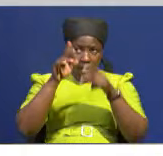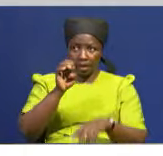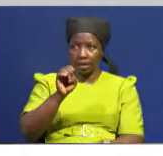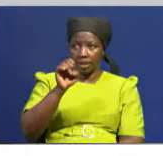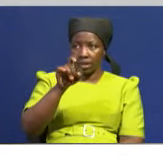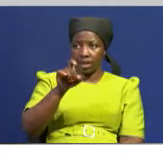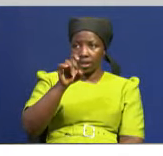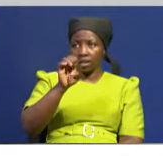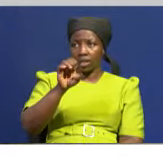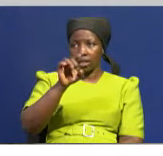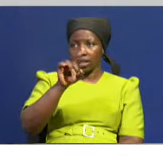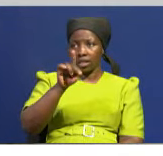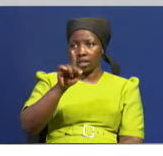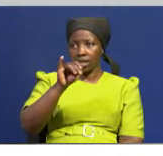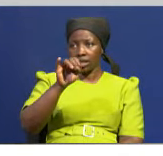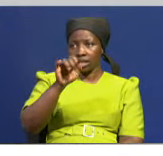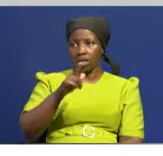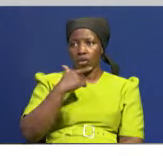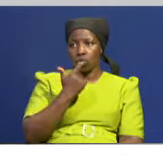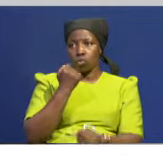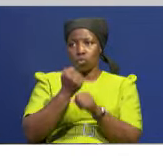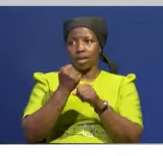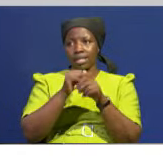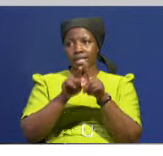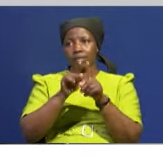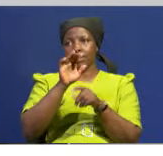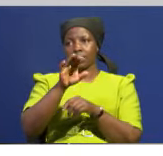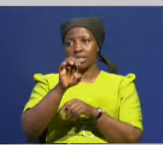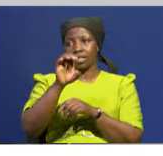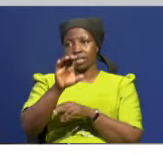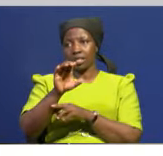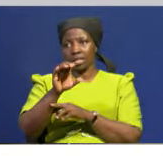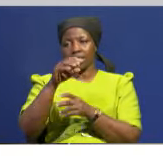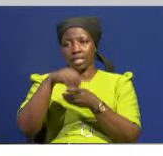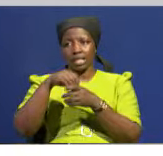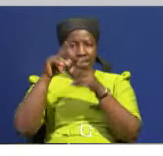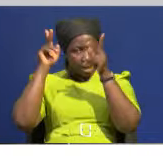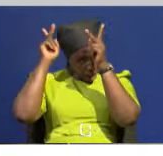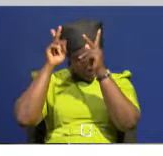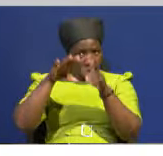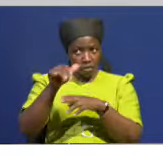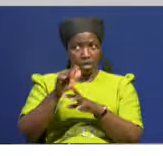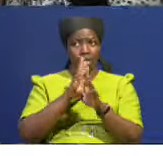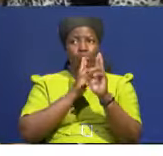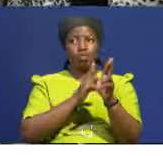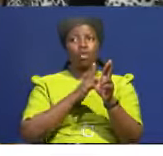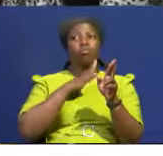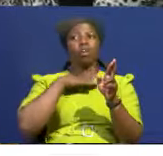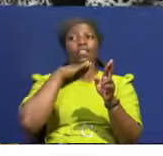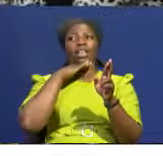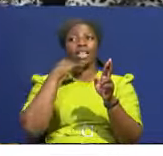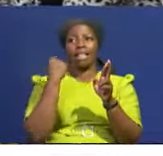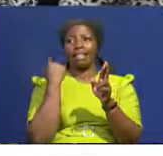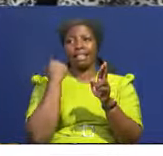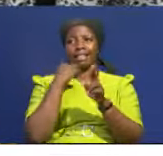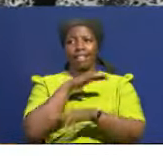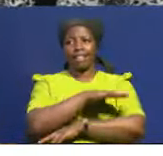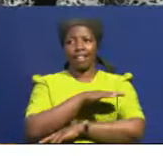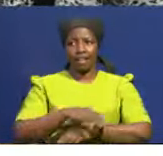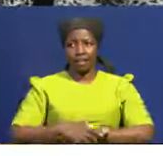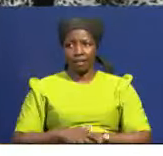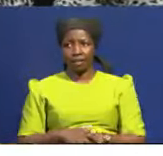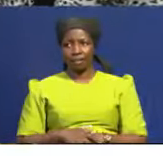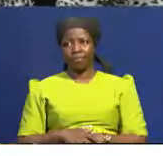Ezekiel Ayiego aliyehudumu kama katibu wa kaunti ya Kakamega aliripotiwa kufariki jana jioni. Baadaye alisikia kama